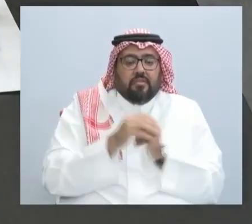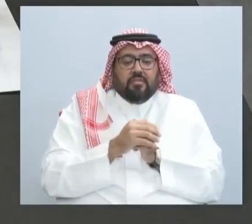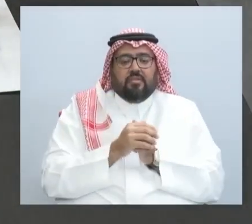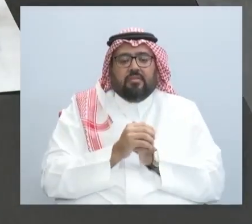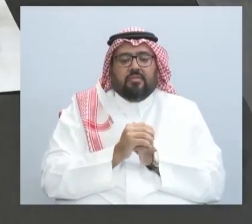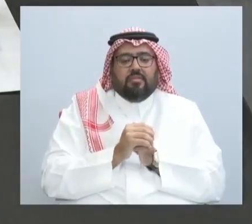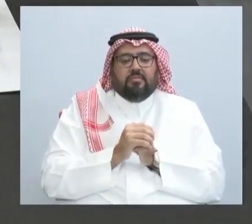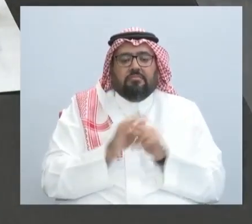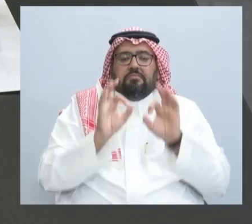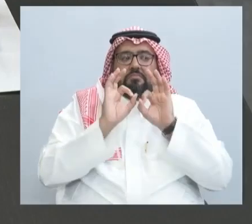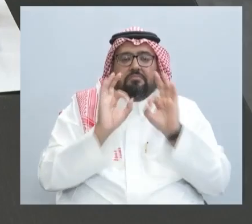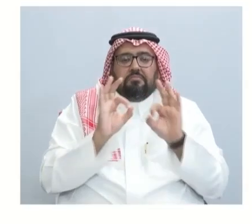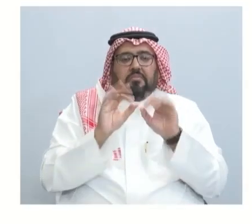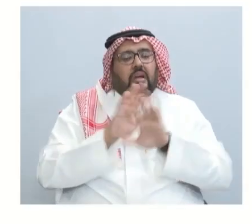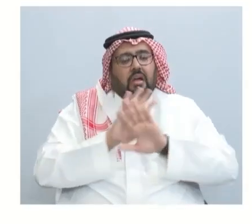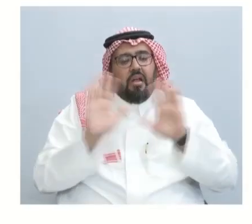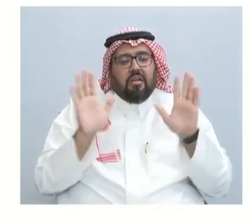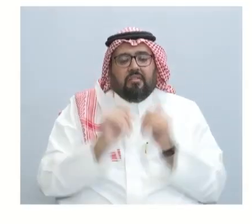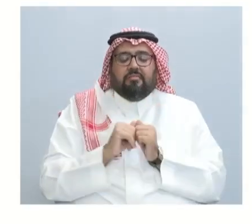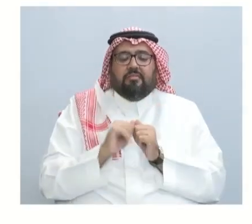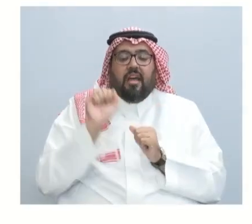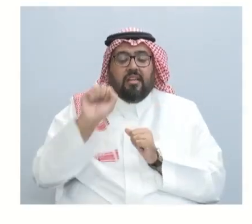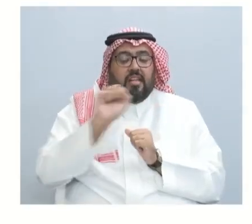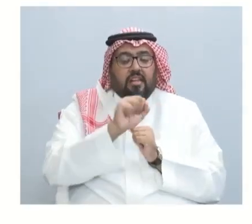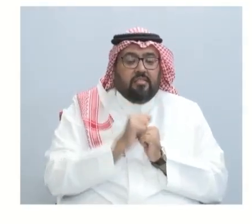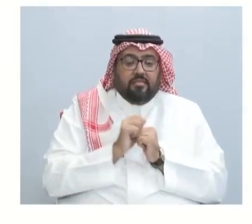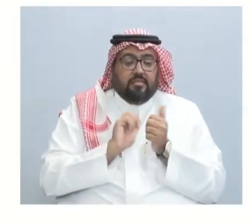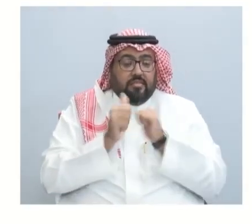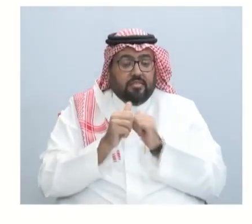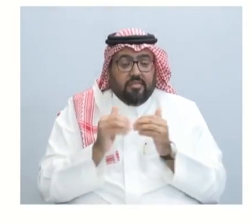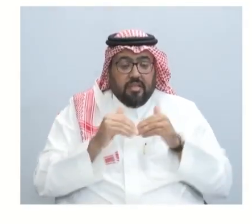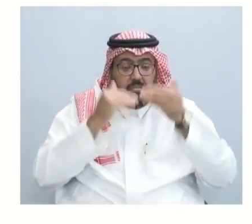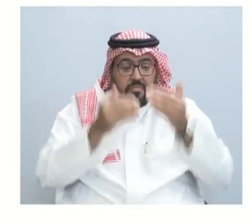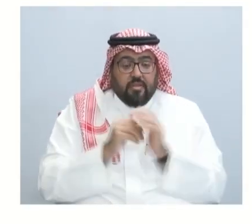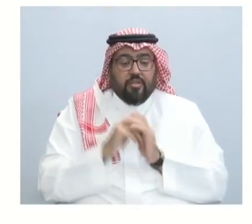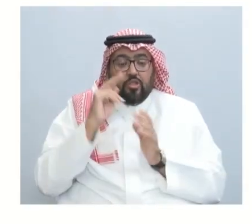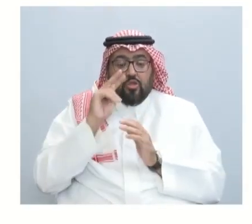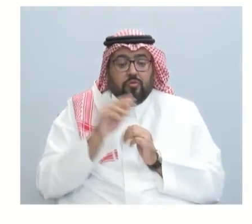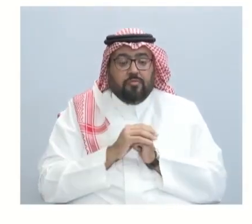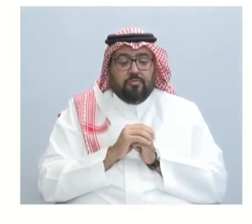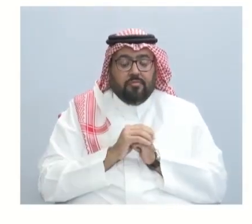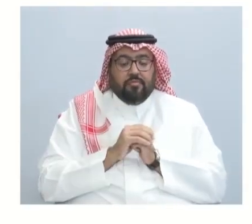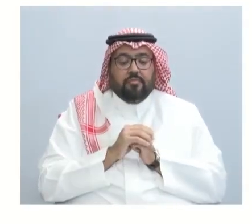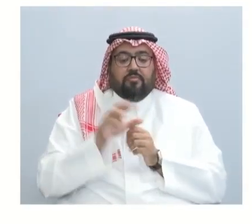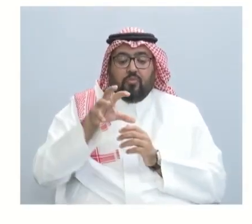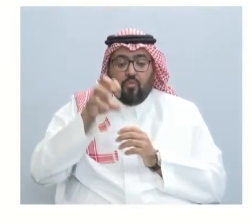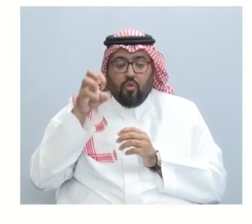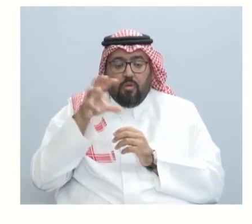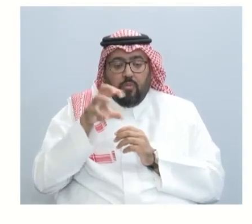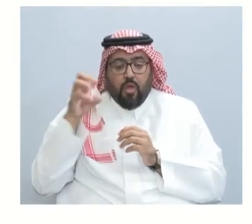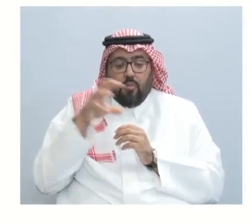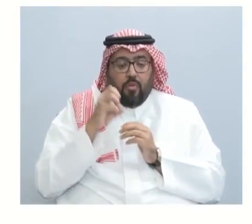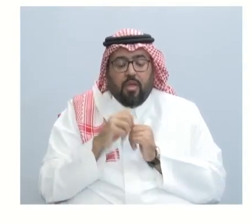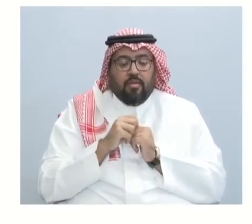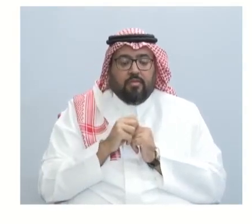تعتبر ادوات فيزيائيه وخصائص فيزيائيه ننطلق للخطوه التاليه نجد انها سوف تنجذب